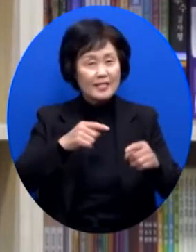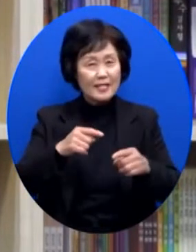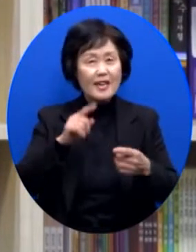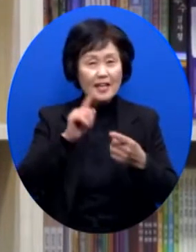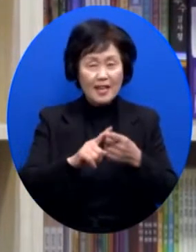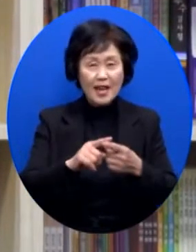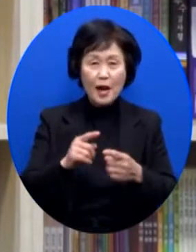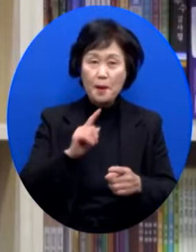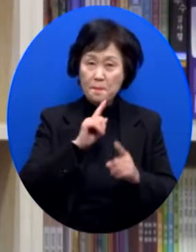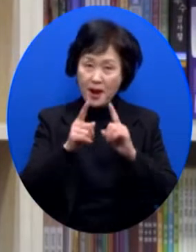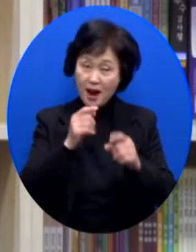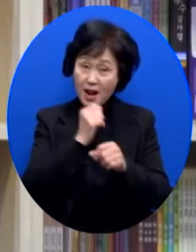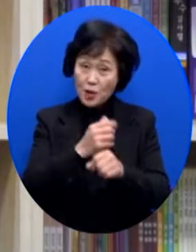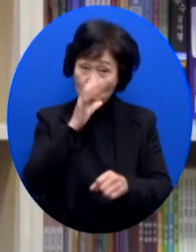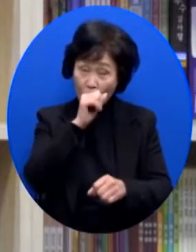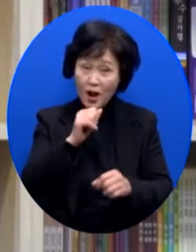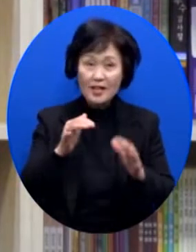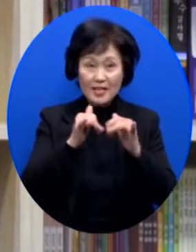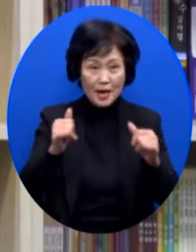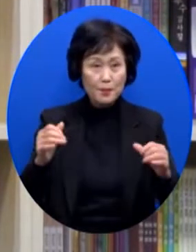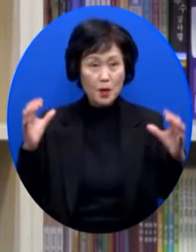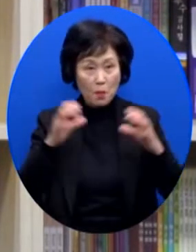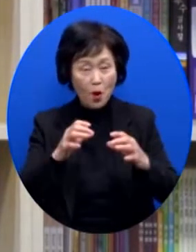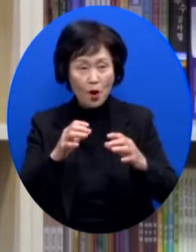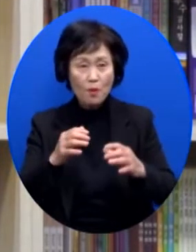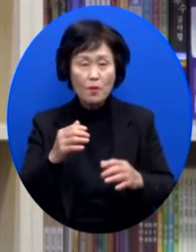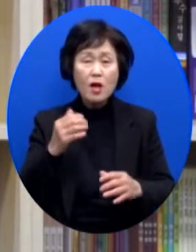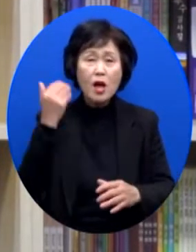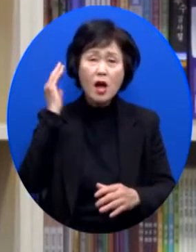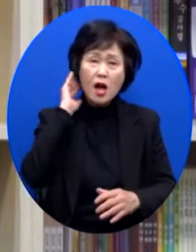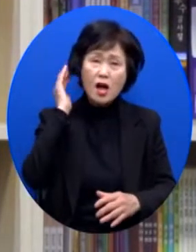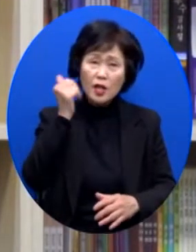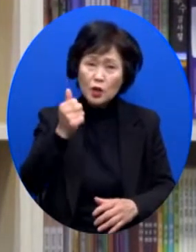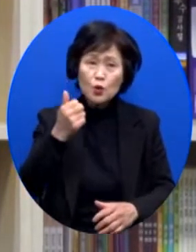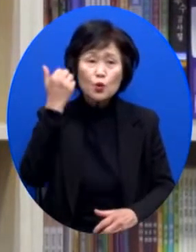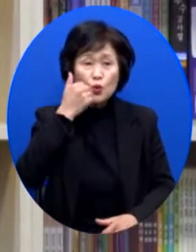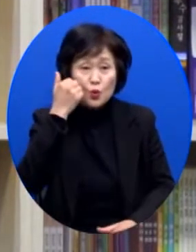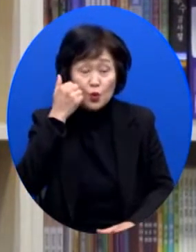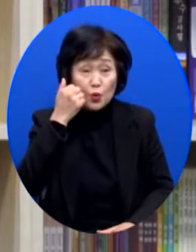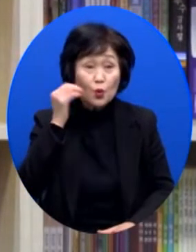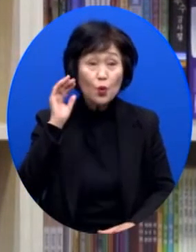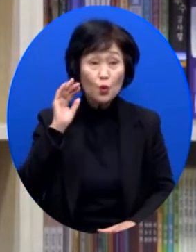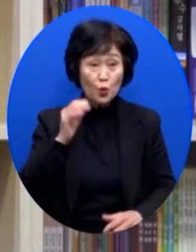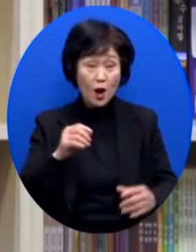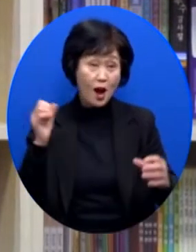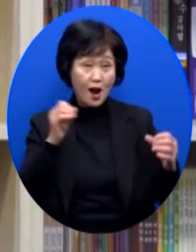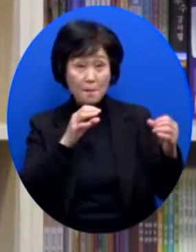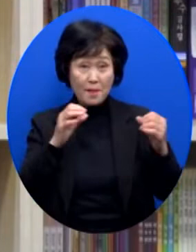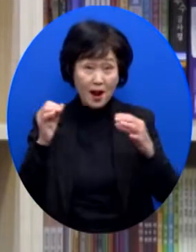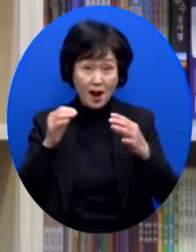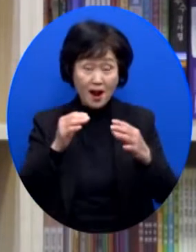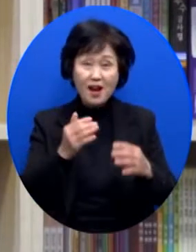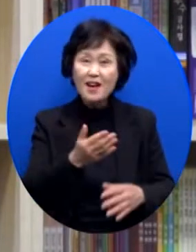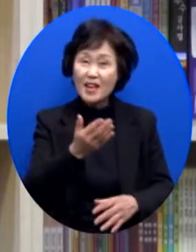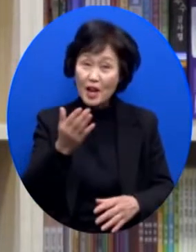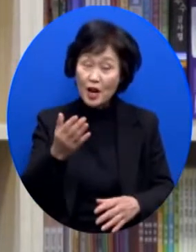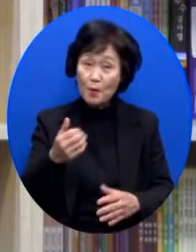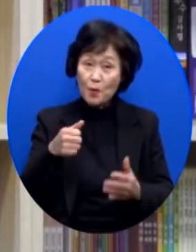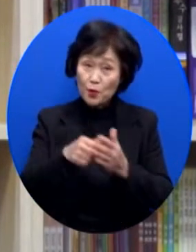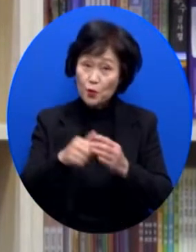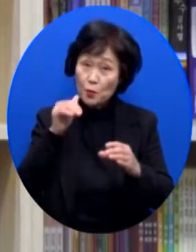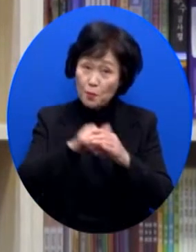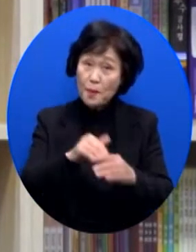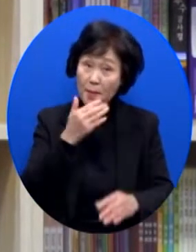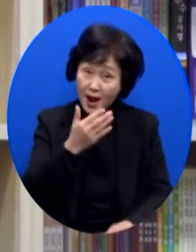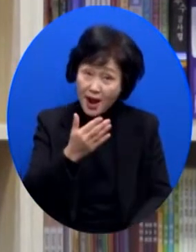하면 누가 대통령이 돼야 되느냐 아 열띤 토론을 하고 계시죠 투표 하실 거죠 에 투표